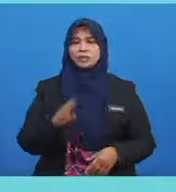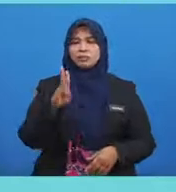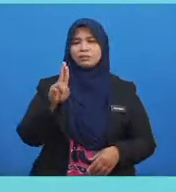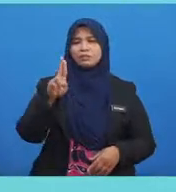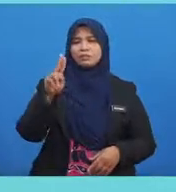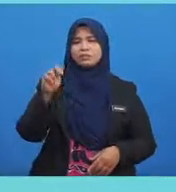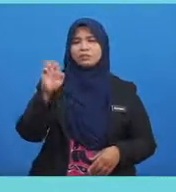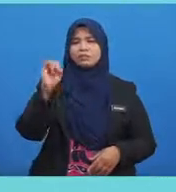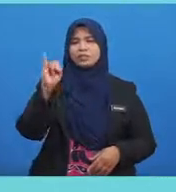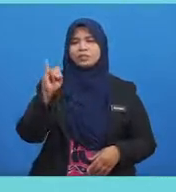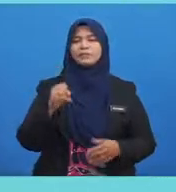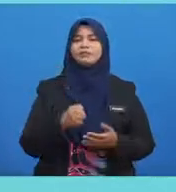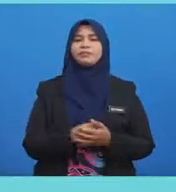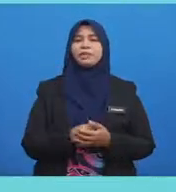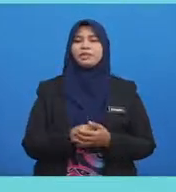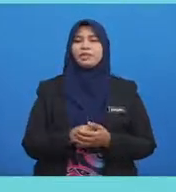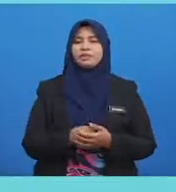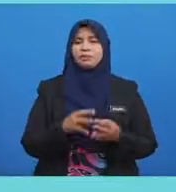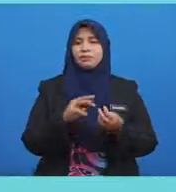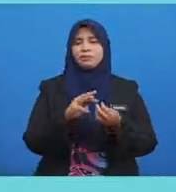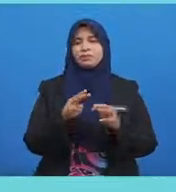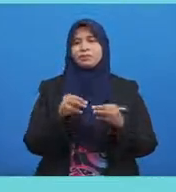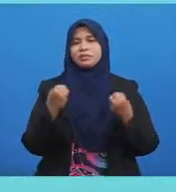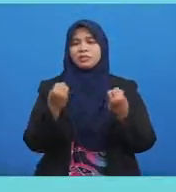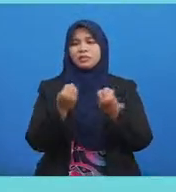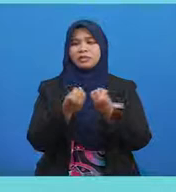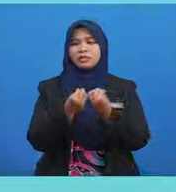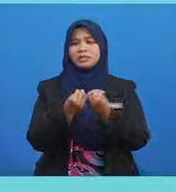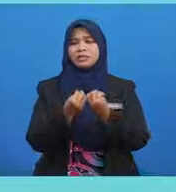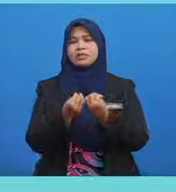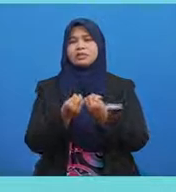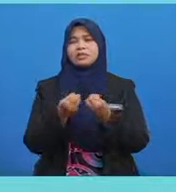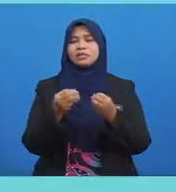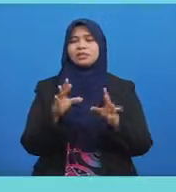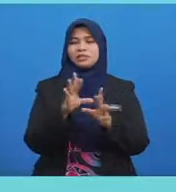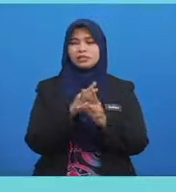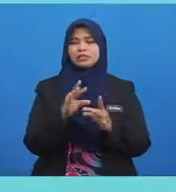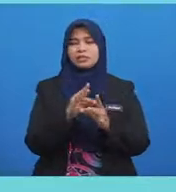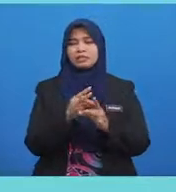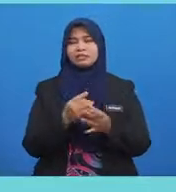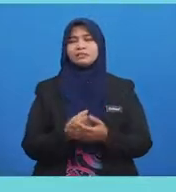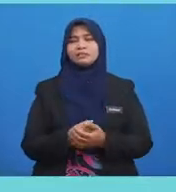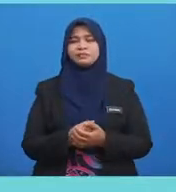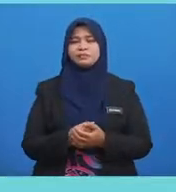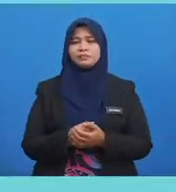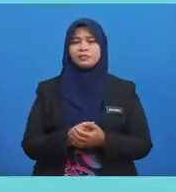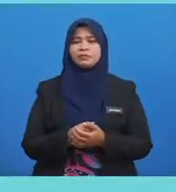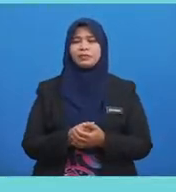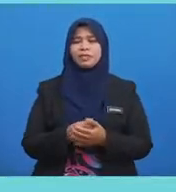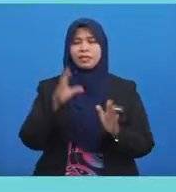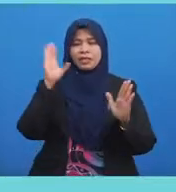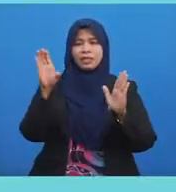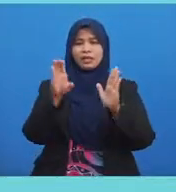konflik masyarakat tempatan memudahkan usaha beliau menguasai Sarawak. Gambar